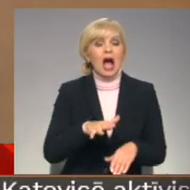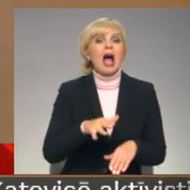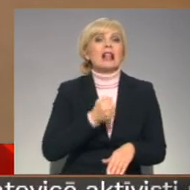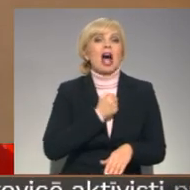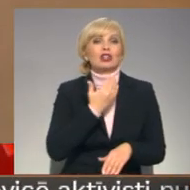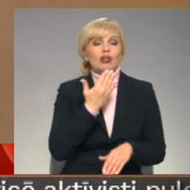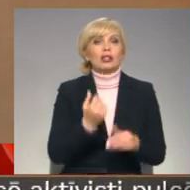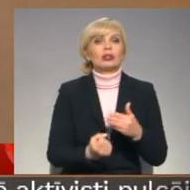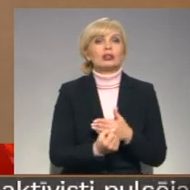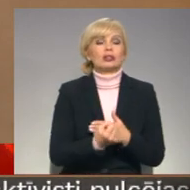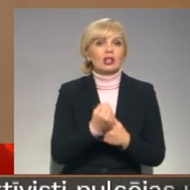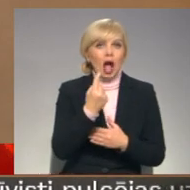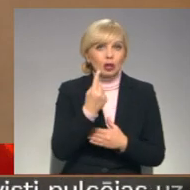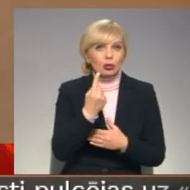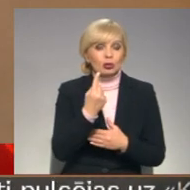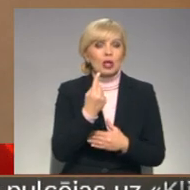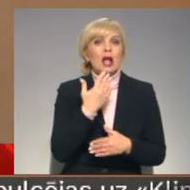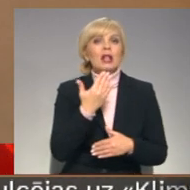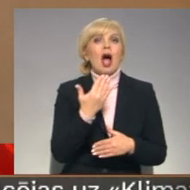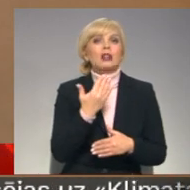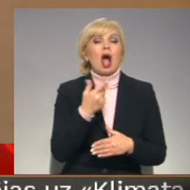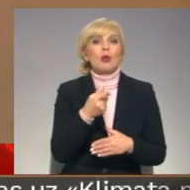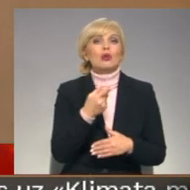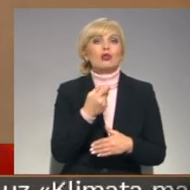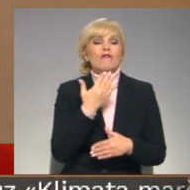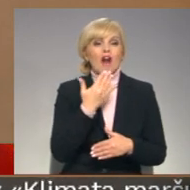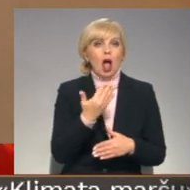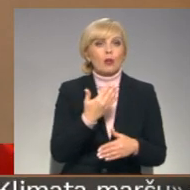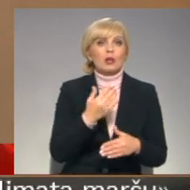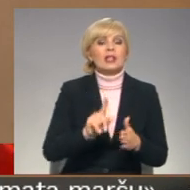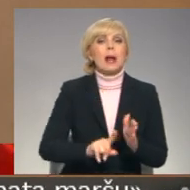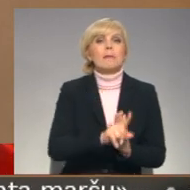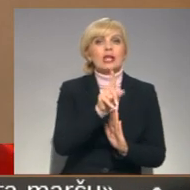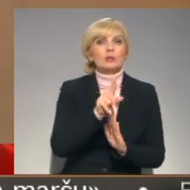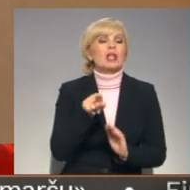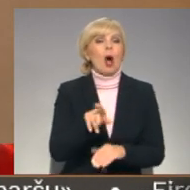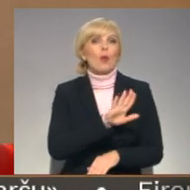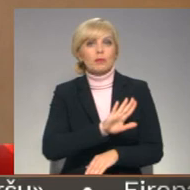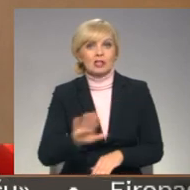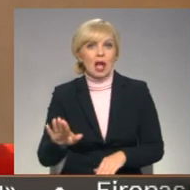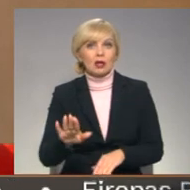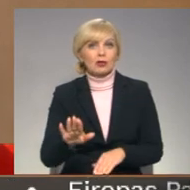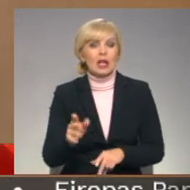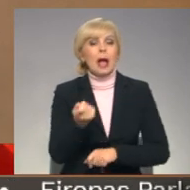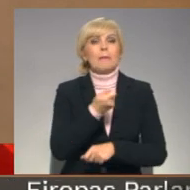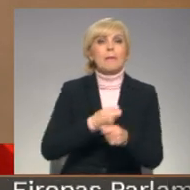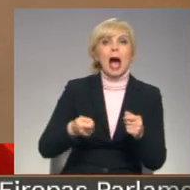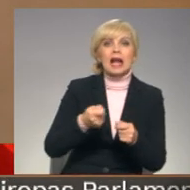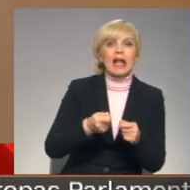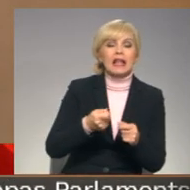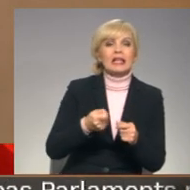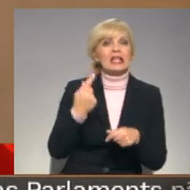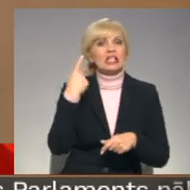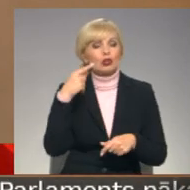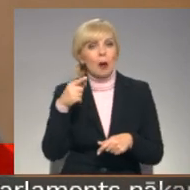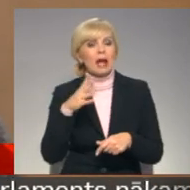daļai no latgaliešu valodas. Tā kā pirmsākumi līdz ar to mums ir nevis tikai to tā kā marketinga triku jāuztver, tā kā mēs